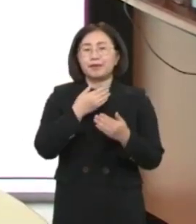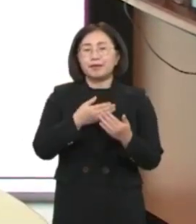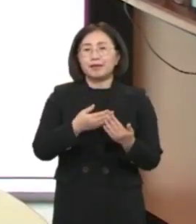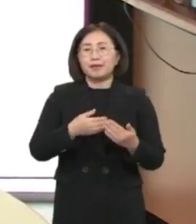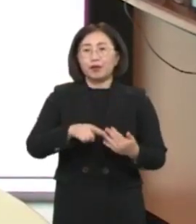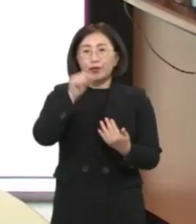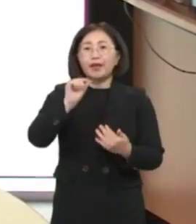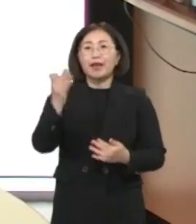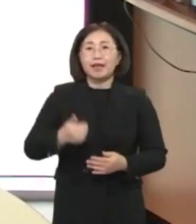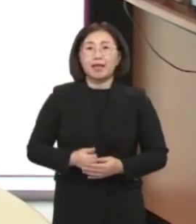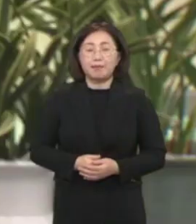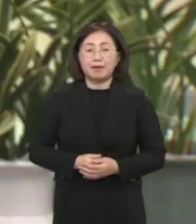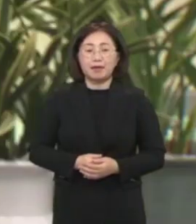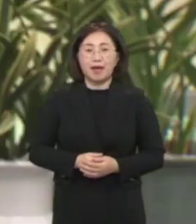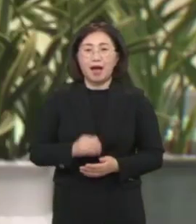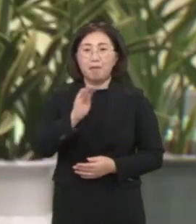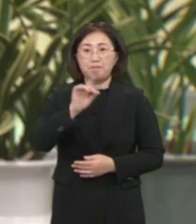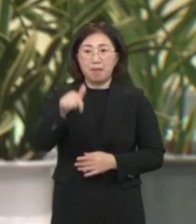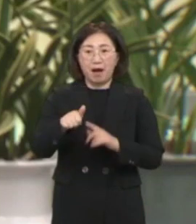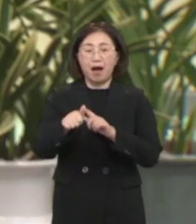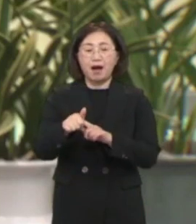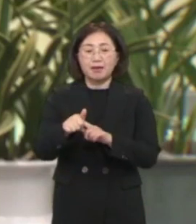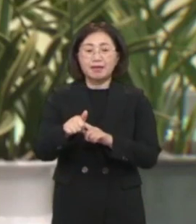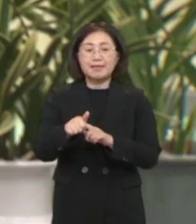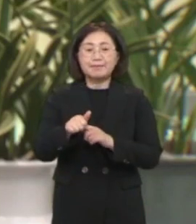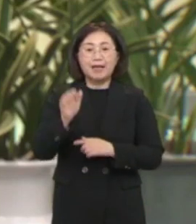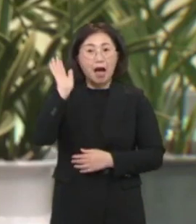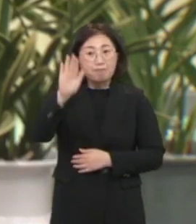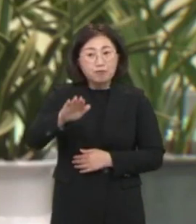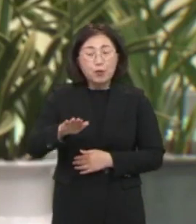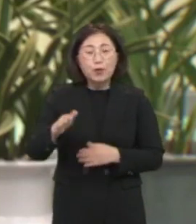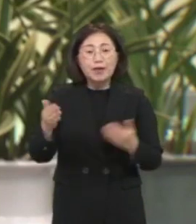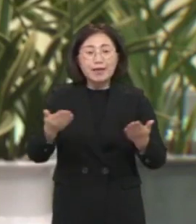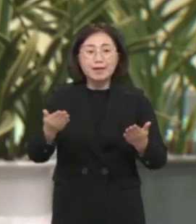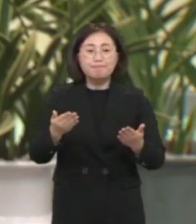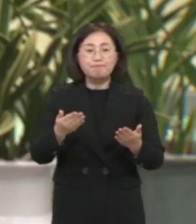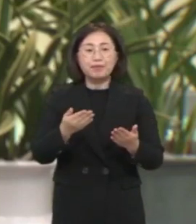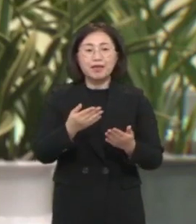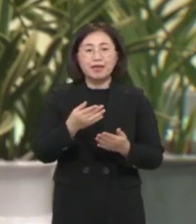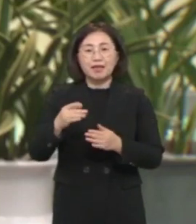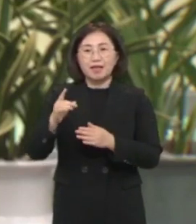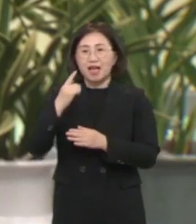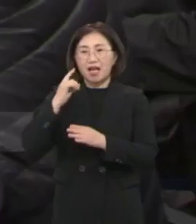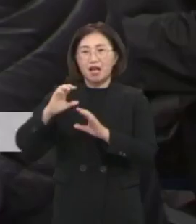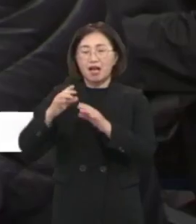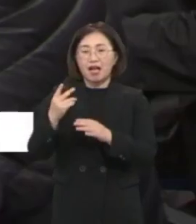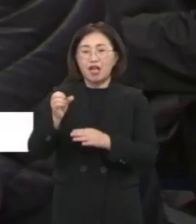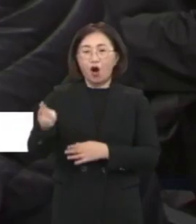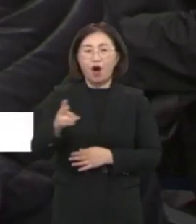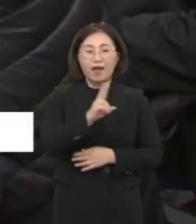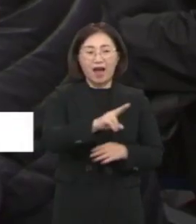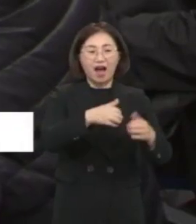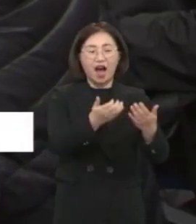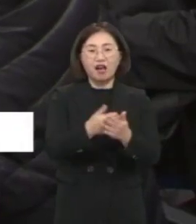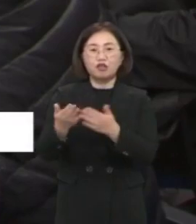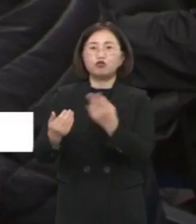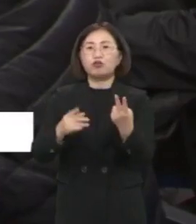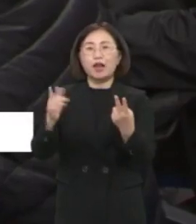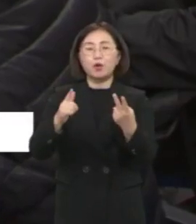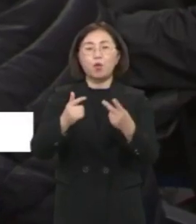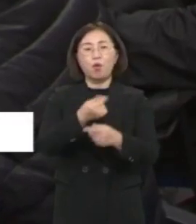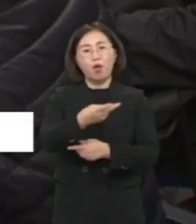거취에 대해서는 양당제의 폐해를 허물 다당제의 기반을 마련하는 개헌 등 정치 개혁을 위해 남은 임기 동안